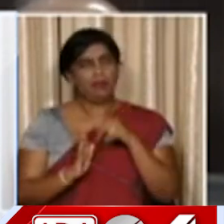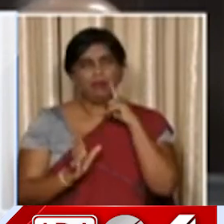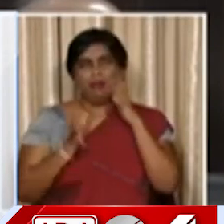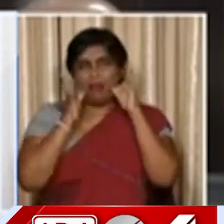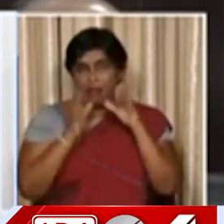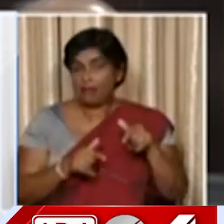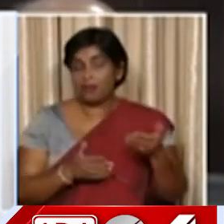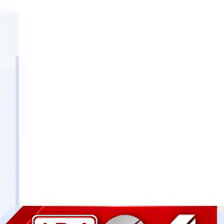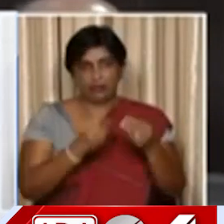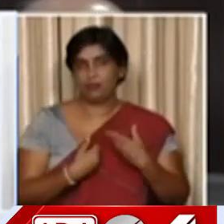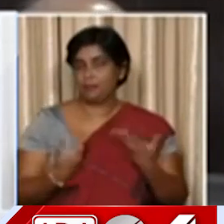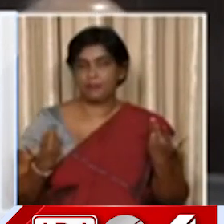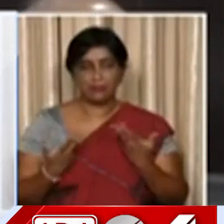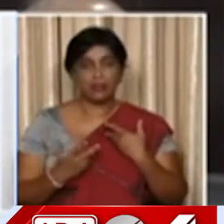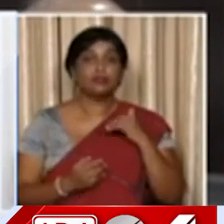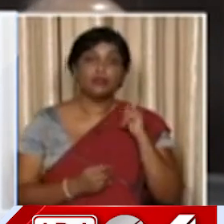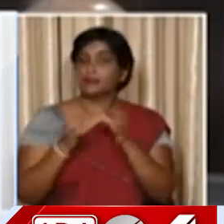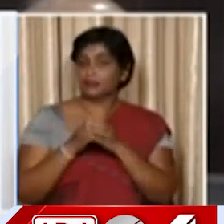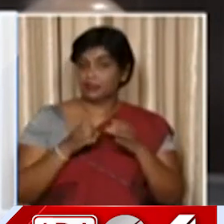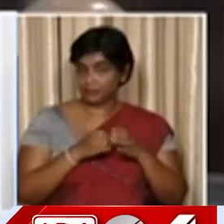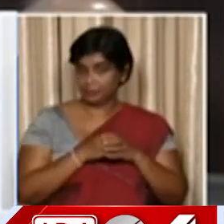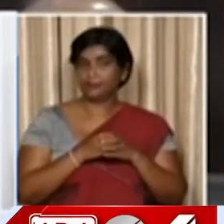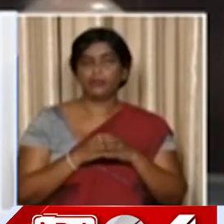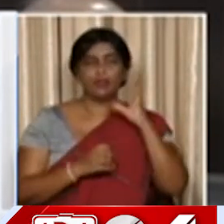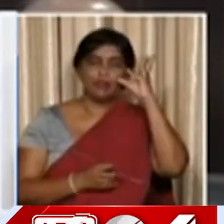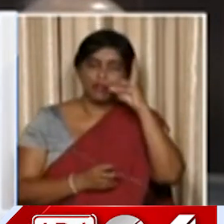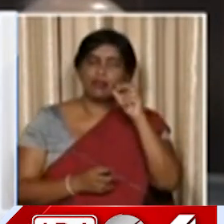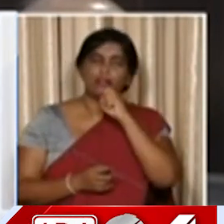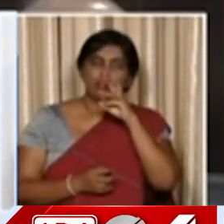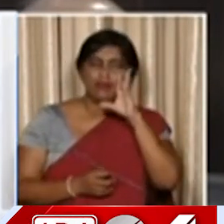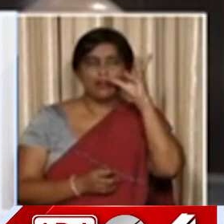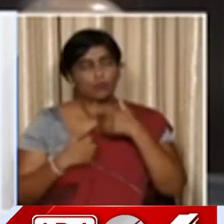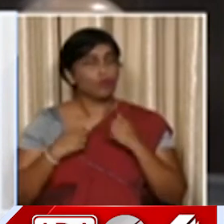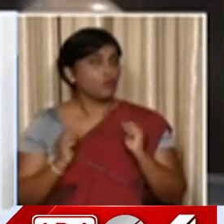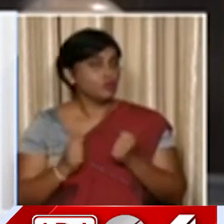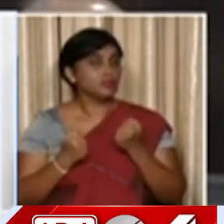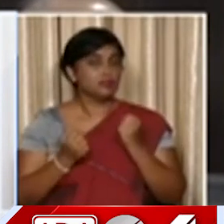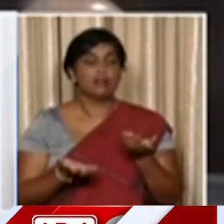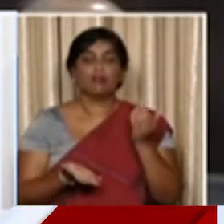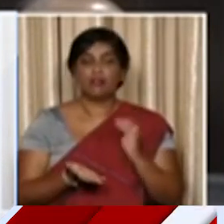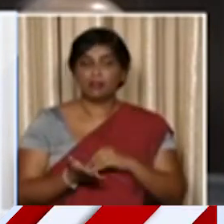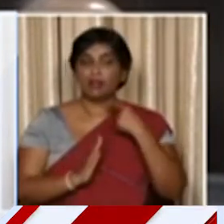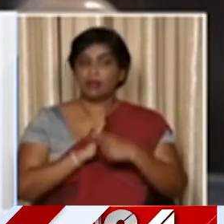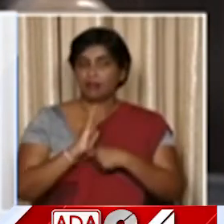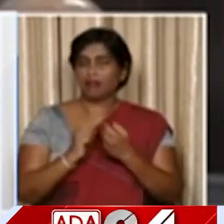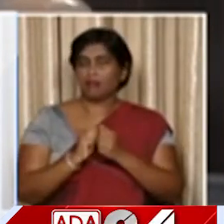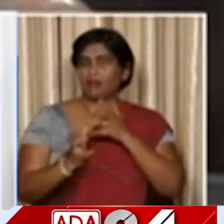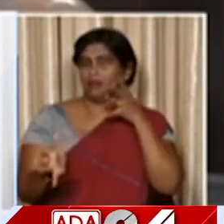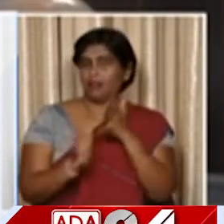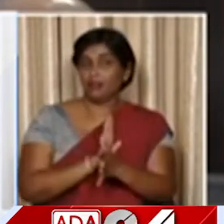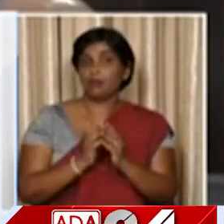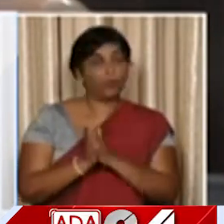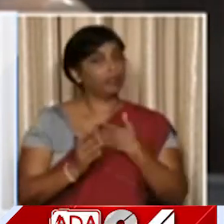අපායට වැටෙන්න අපට බෑ. සමහර කණ්ඩායම් දිවා රෑ නොබලා උත්සාහ කරන්නේ නැවතත් රටේ තත්ත්වයට ඇද දමා